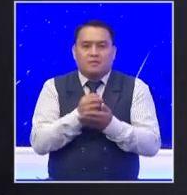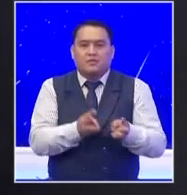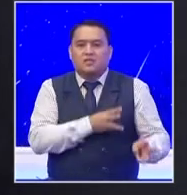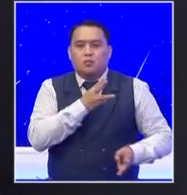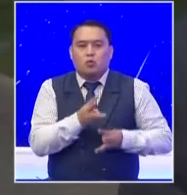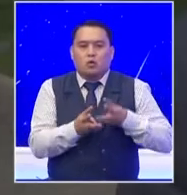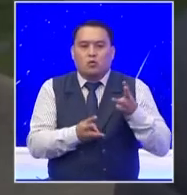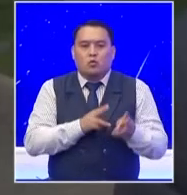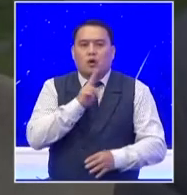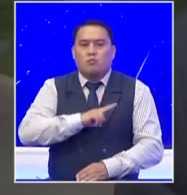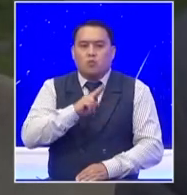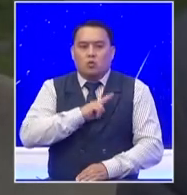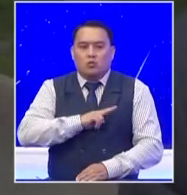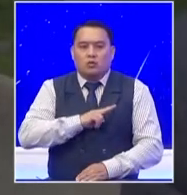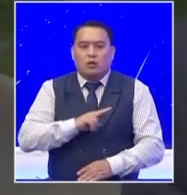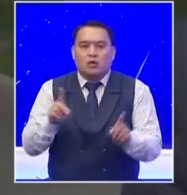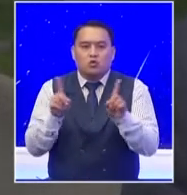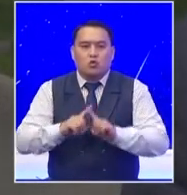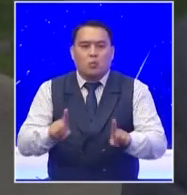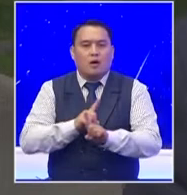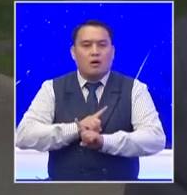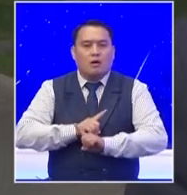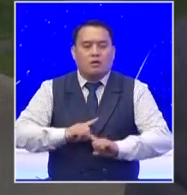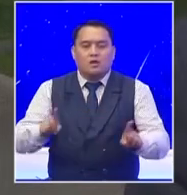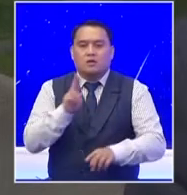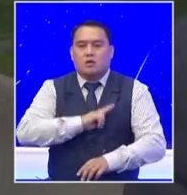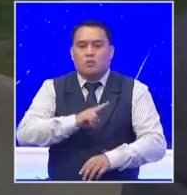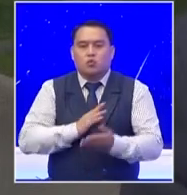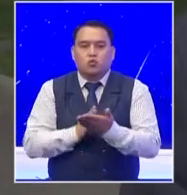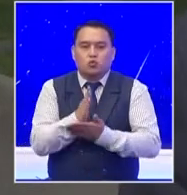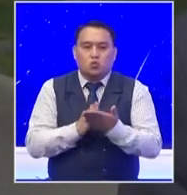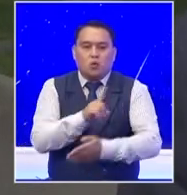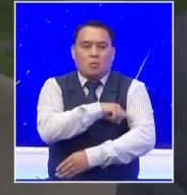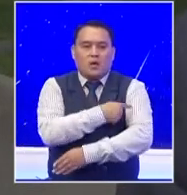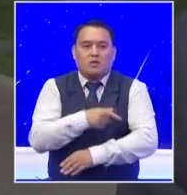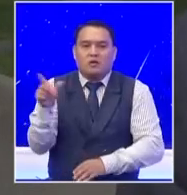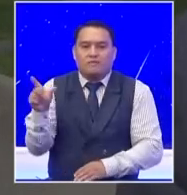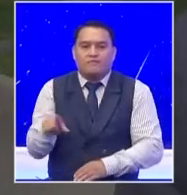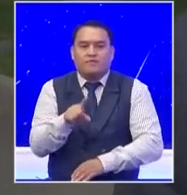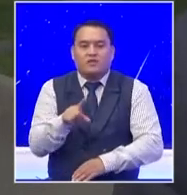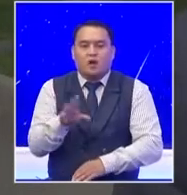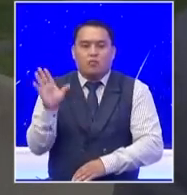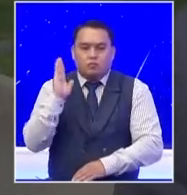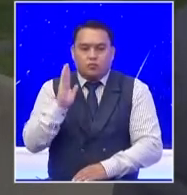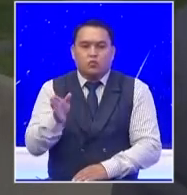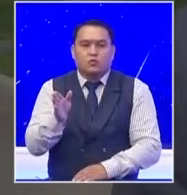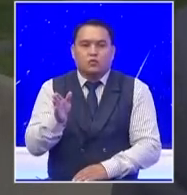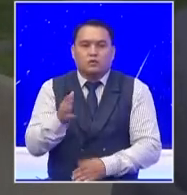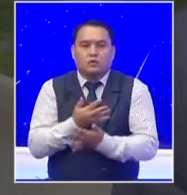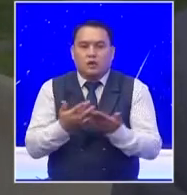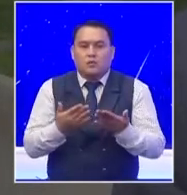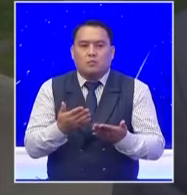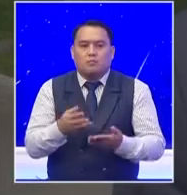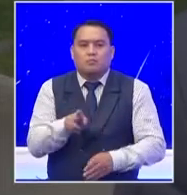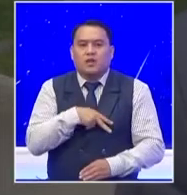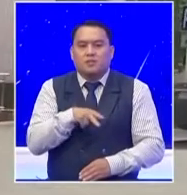стимулируем работников, особо отличившихся работников. Это будет врач, медсестра, их мы